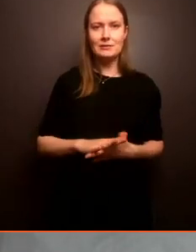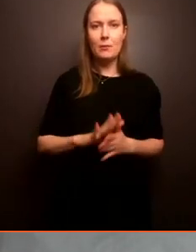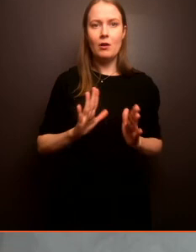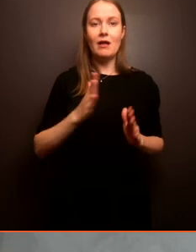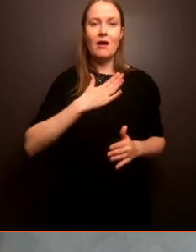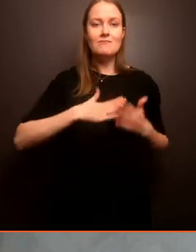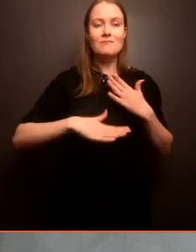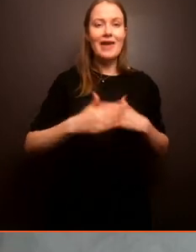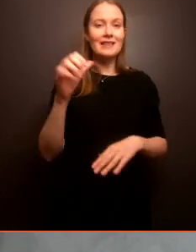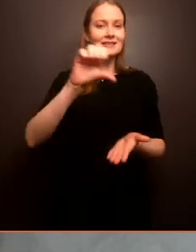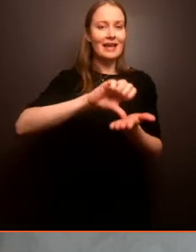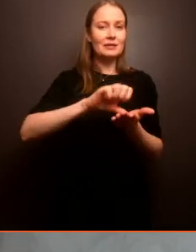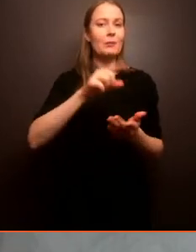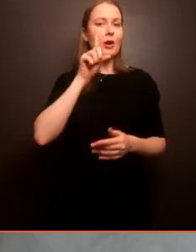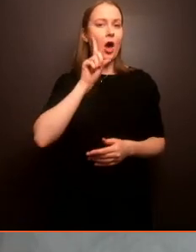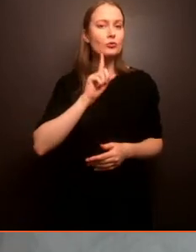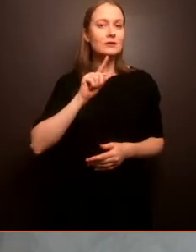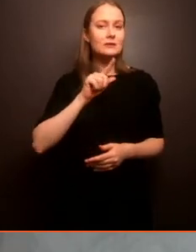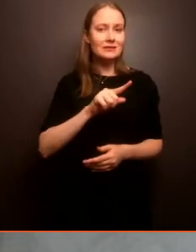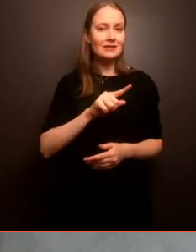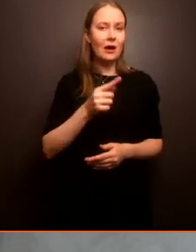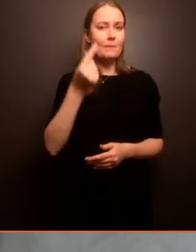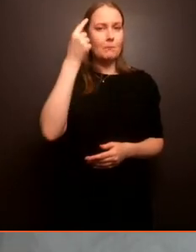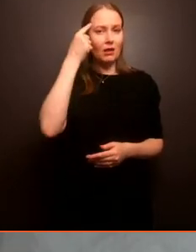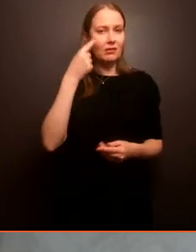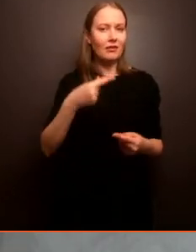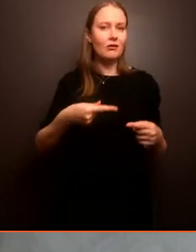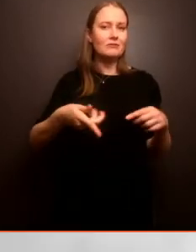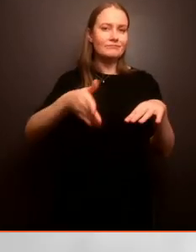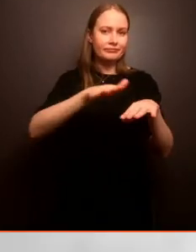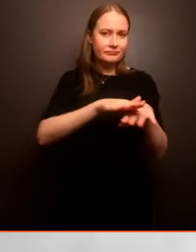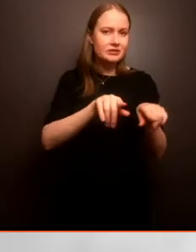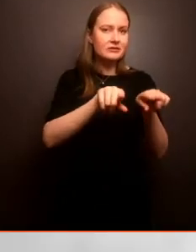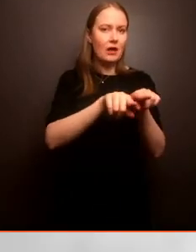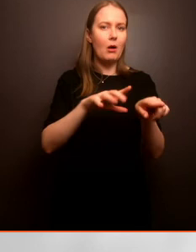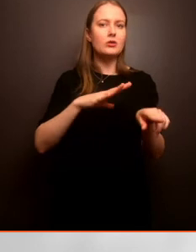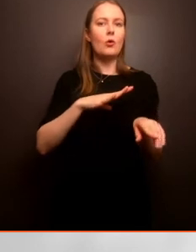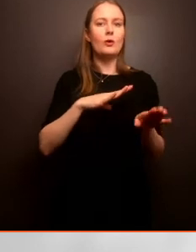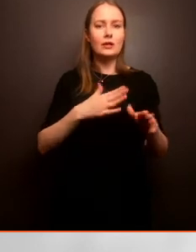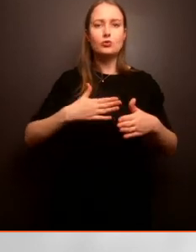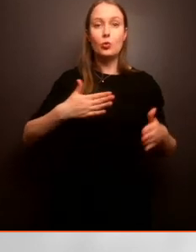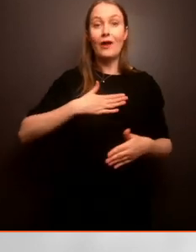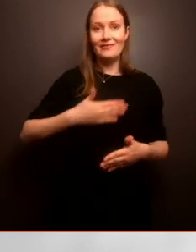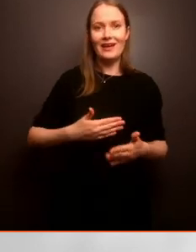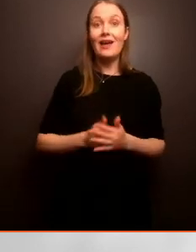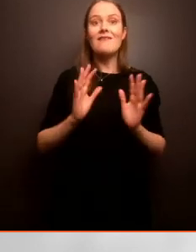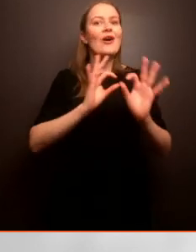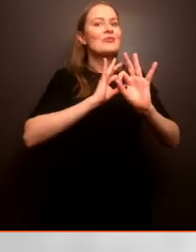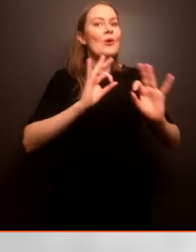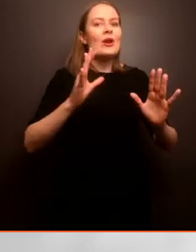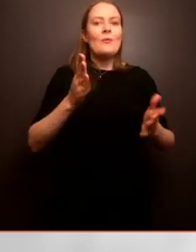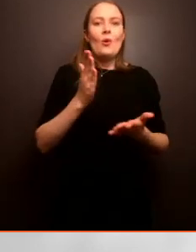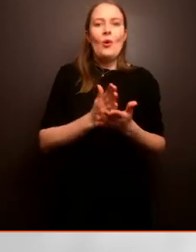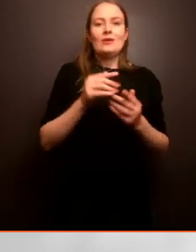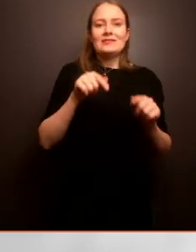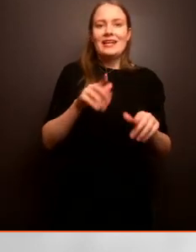ma nautisin seda, mu mõtted kattusid suures osas ja tõesti suur aitäh. Kui mul on siin